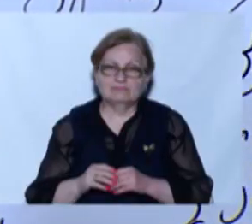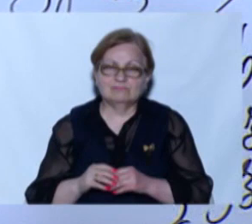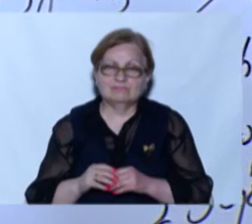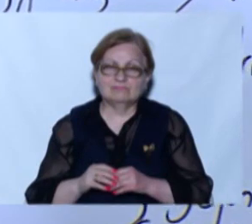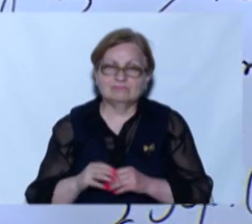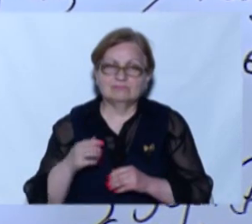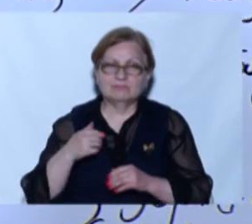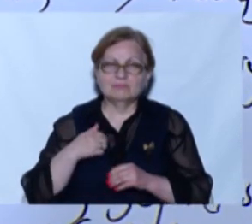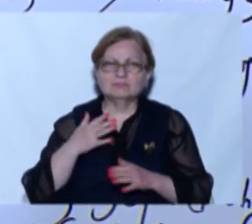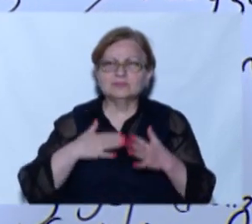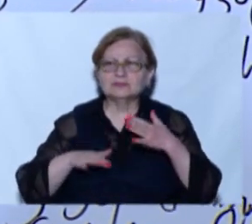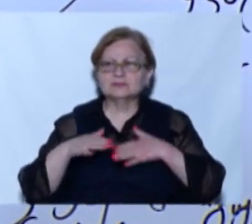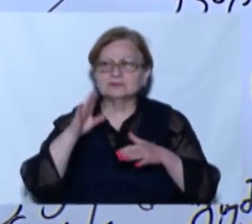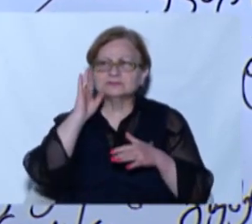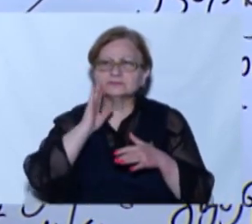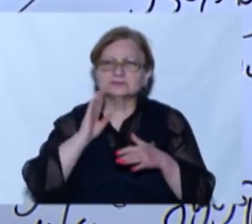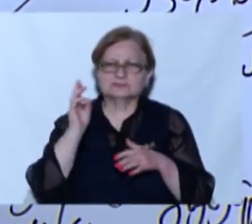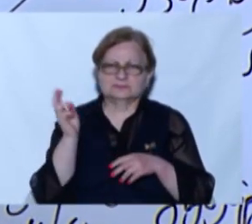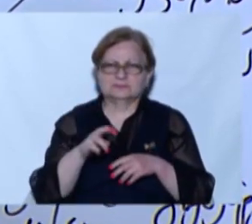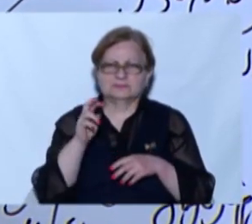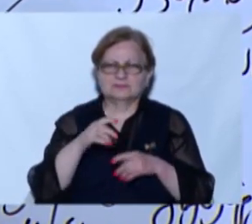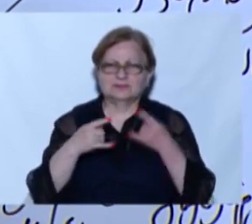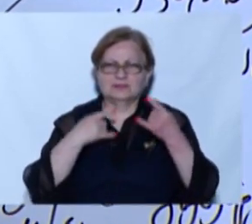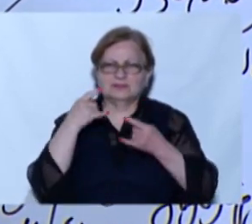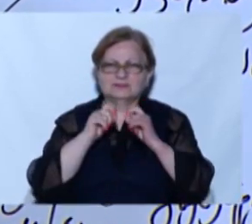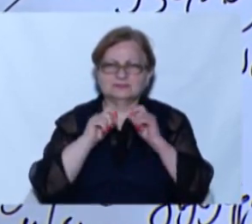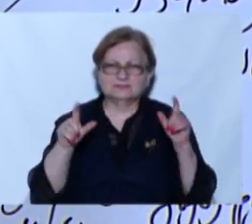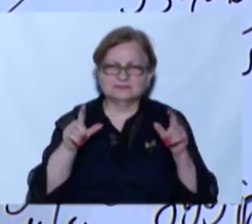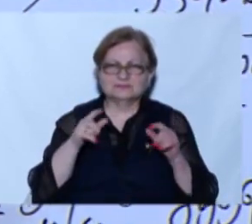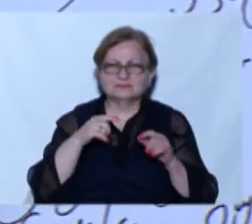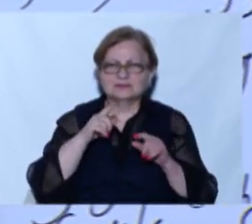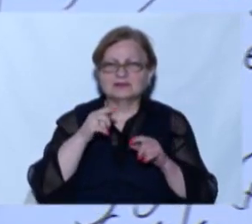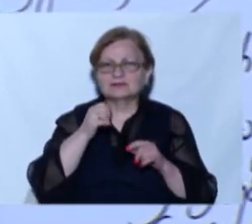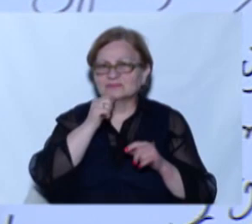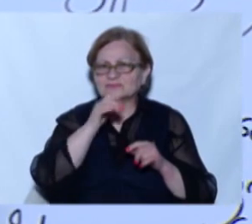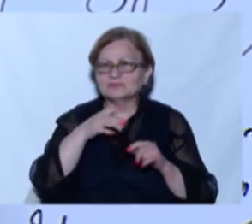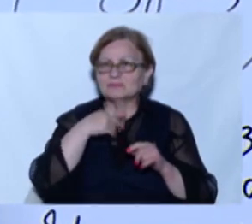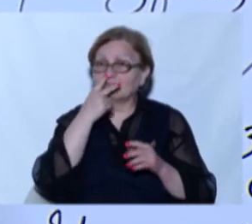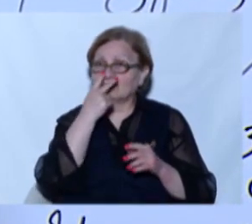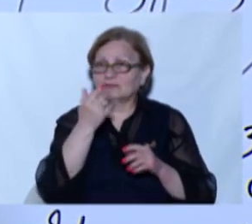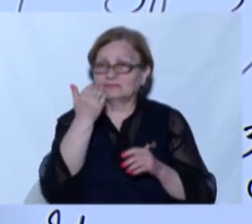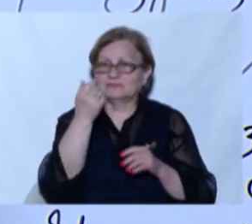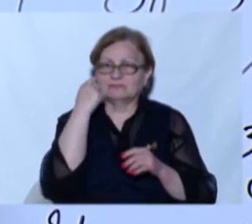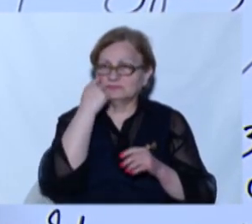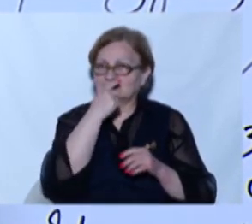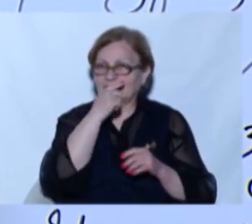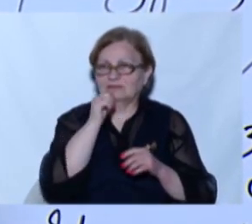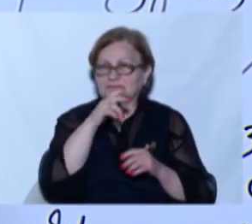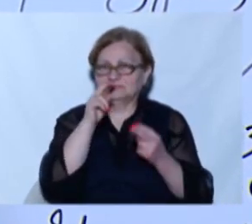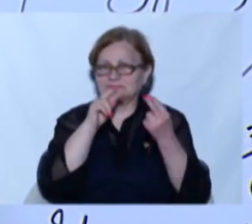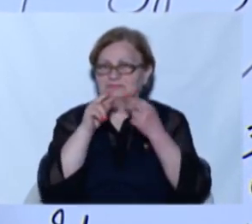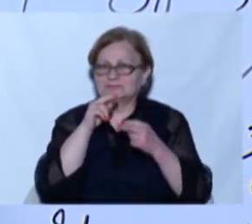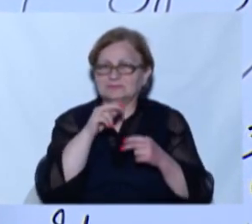ისეთი ხალისით მოვდივარ დილაობით ტელესკოლაში. თითქოს ეკრანს მიღმავ ხედავდე თქვენ თვალებს.